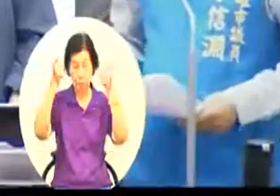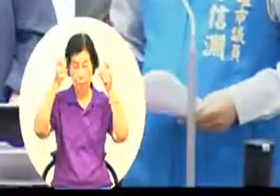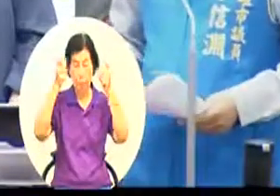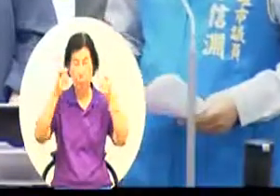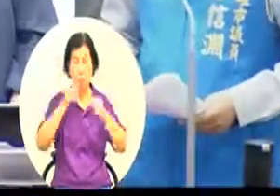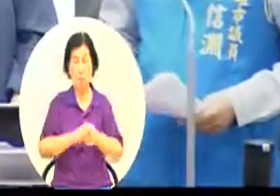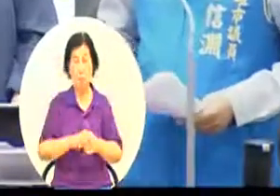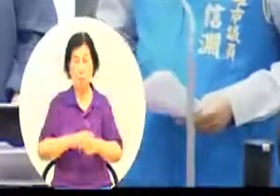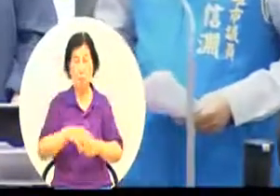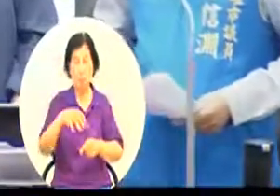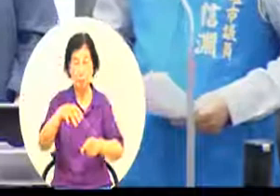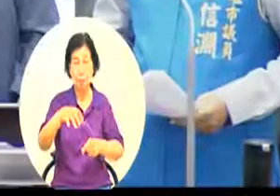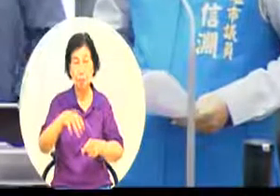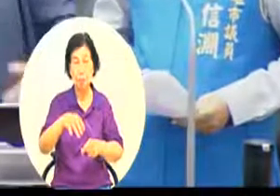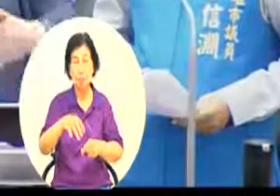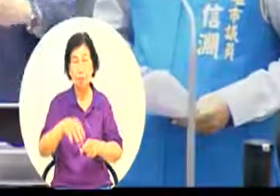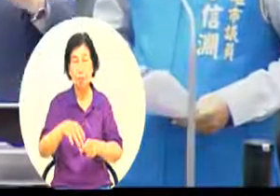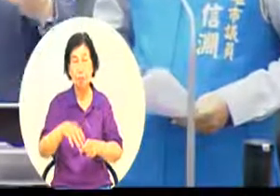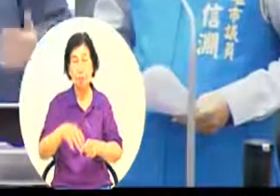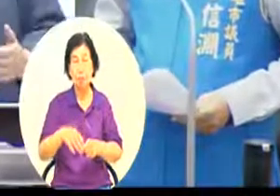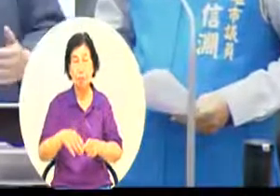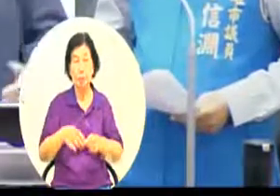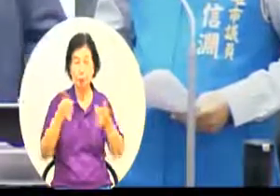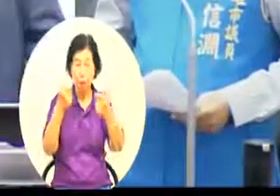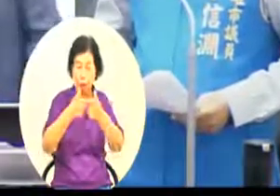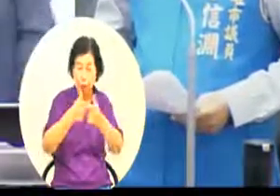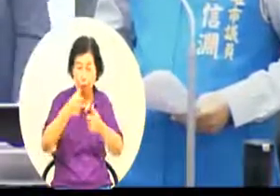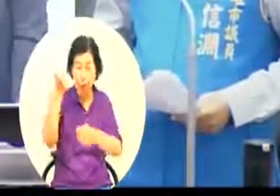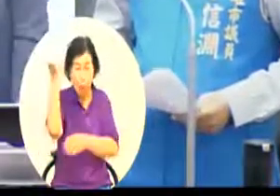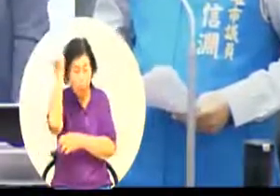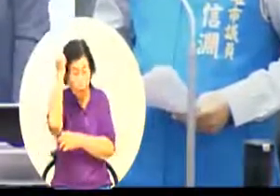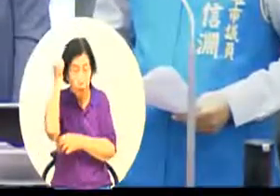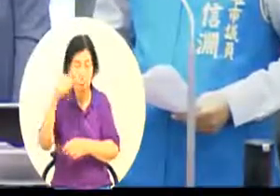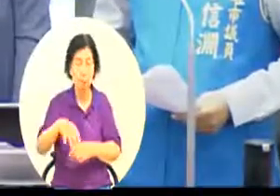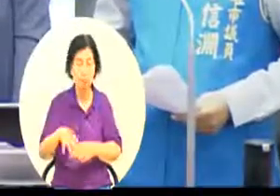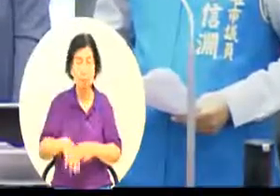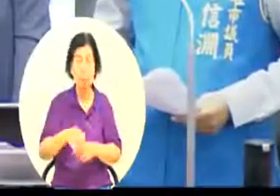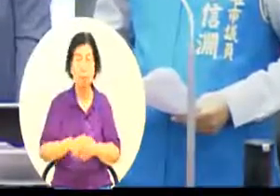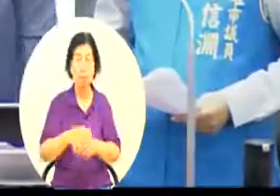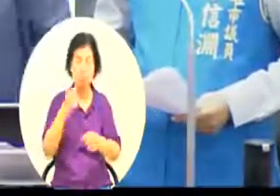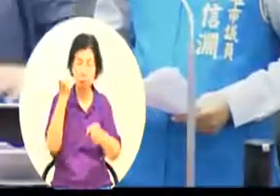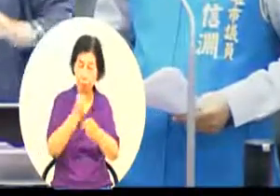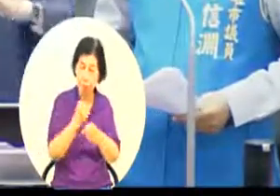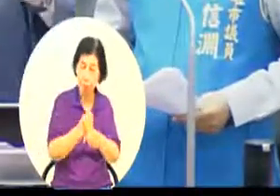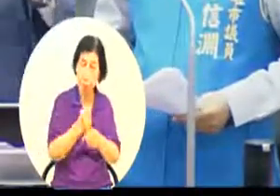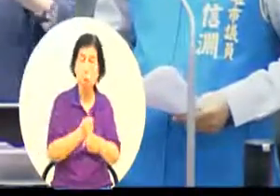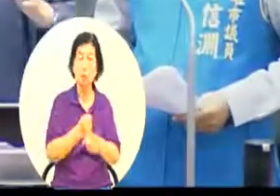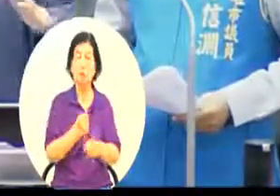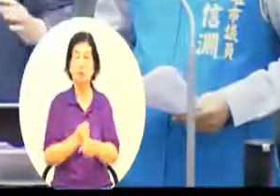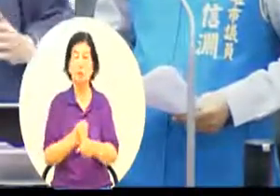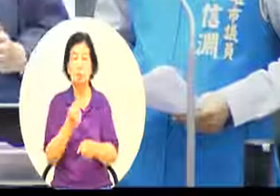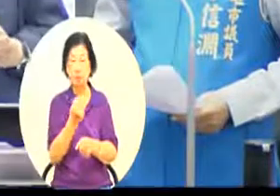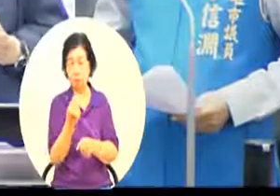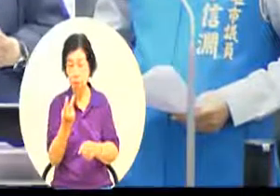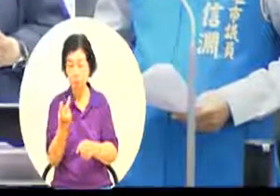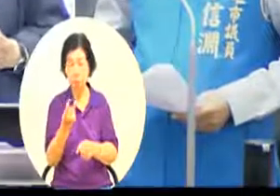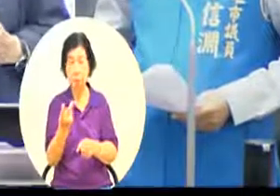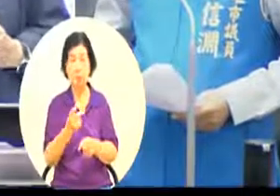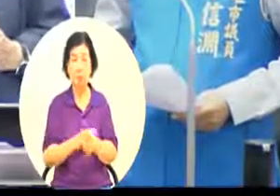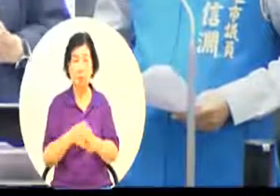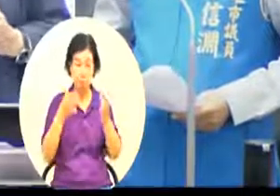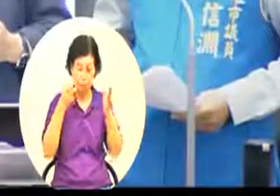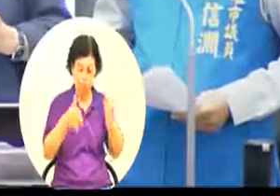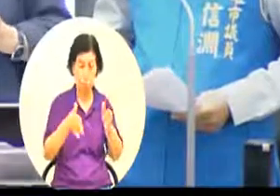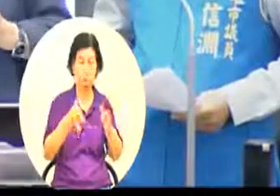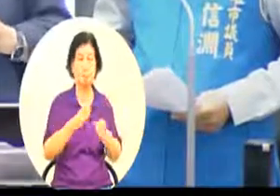在这里可以移居，可以在这个地方工作的地方。那这个整体的方向，现